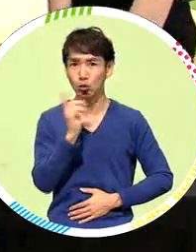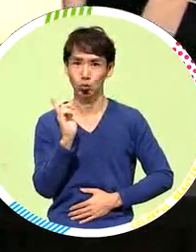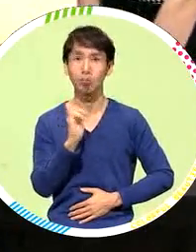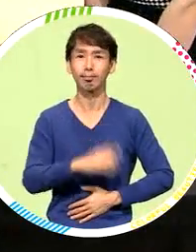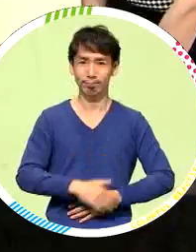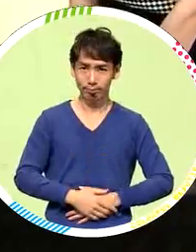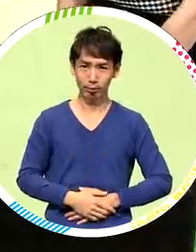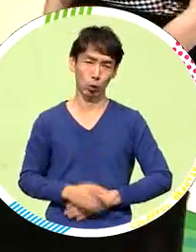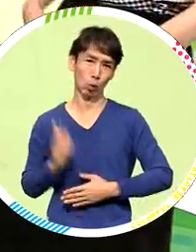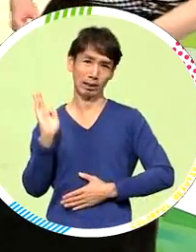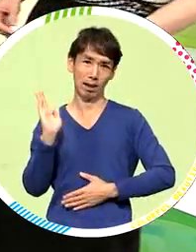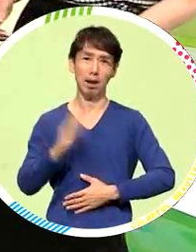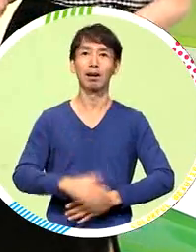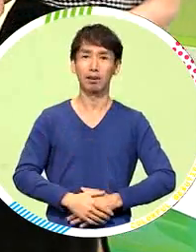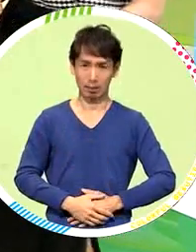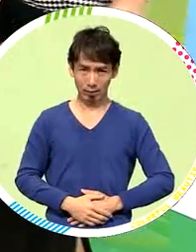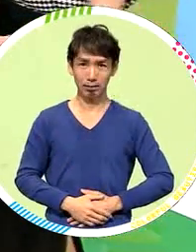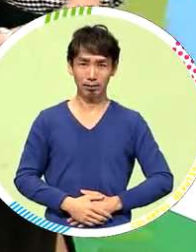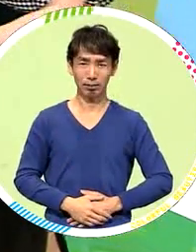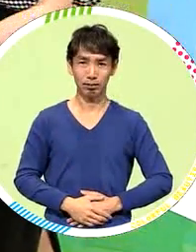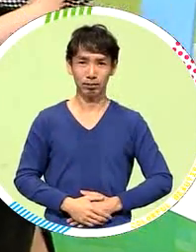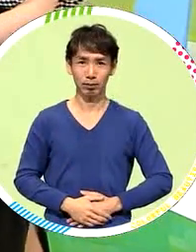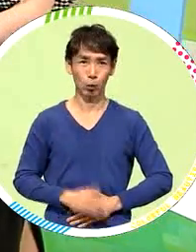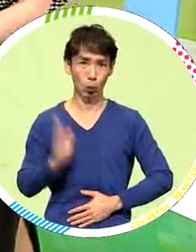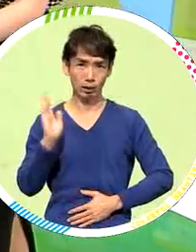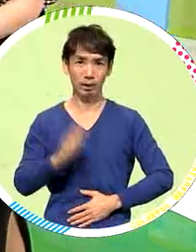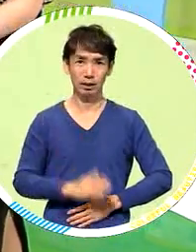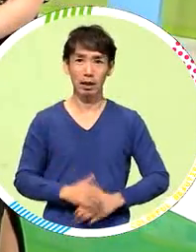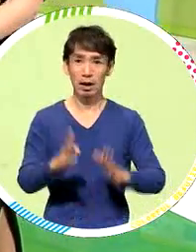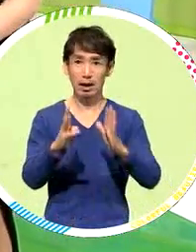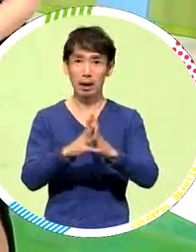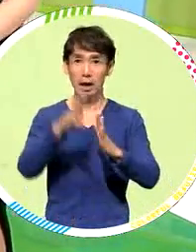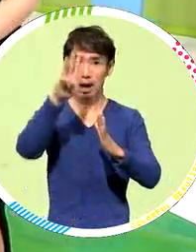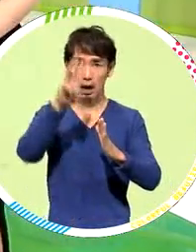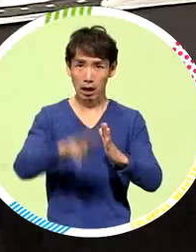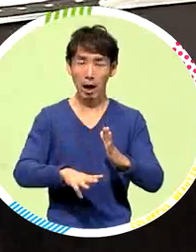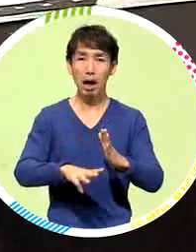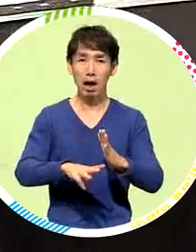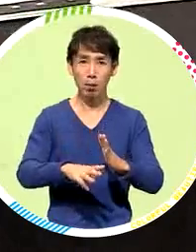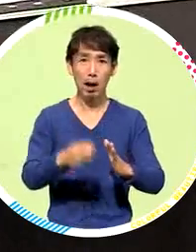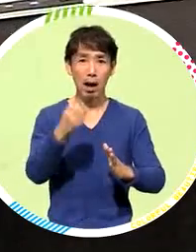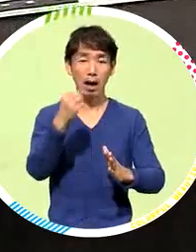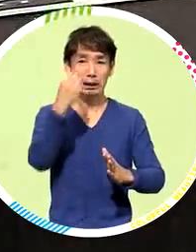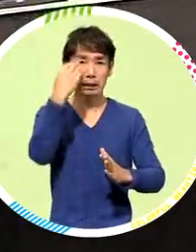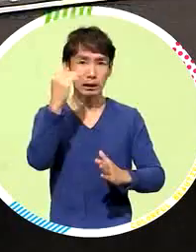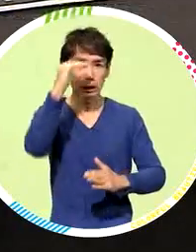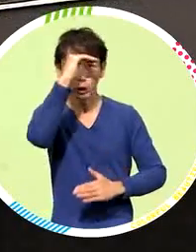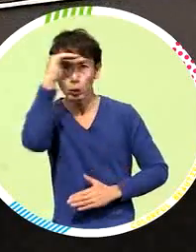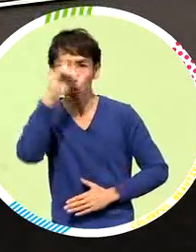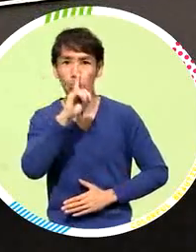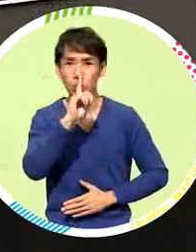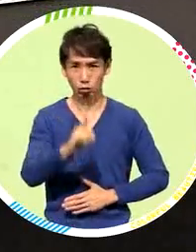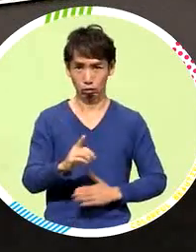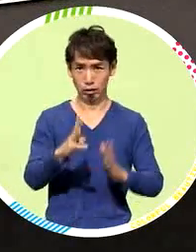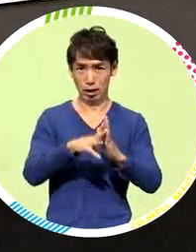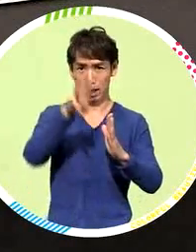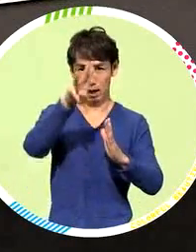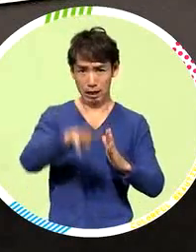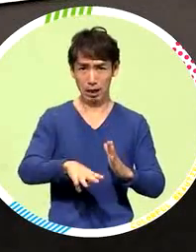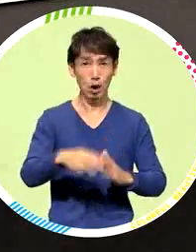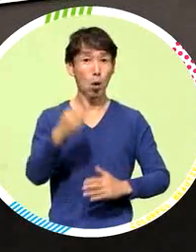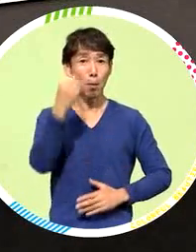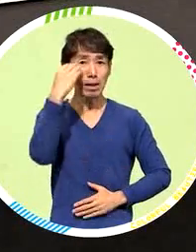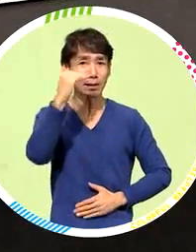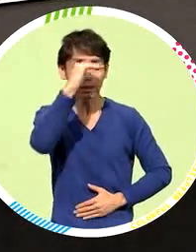いいこちらな神奈川気象と言いまして神奈川の絵ずらしー